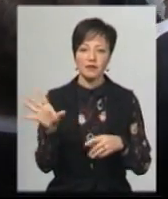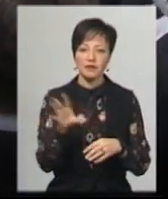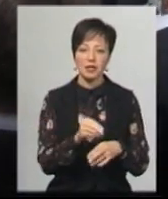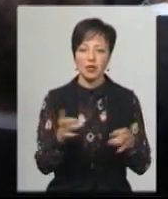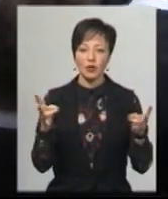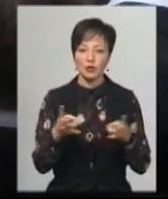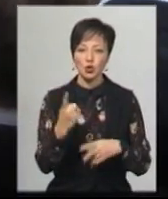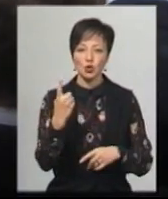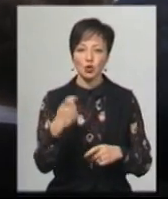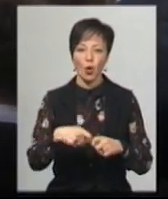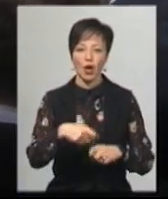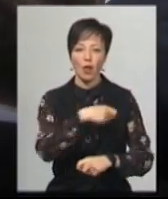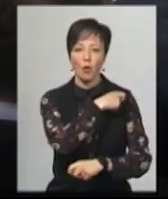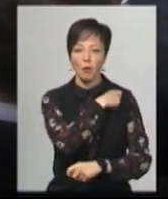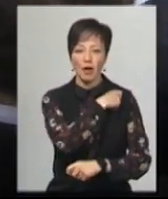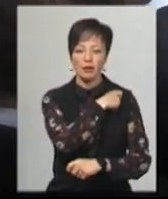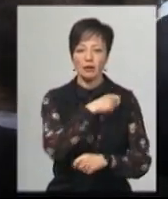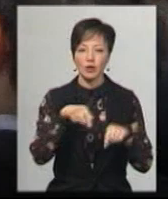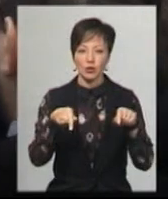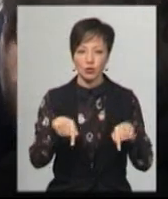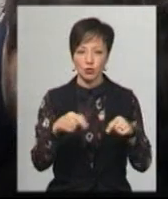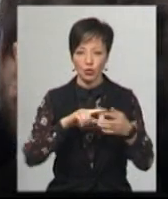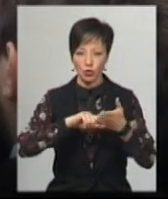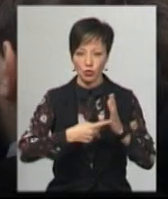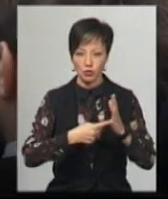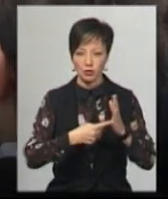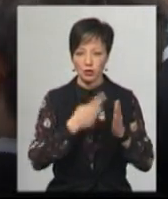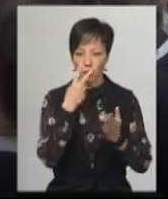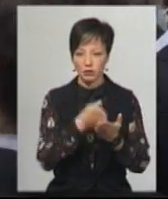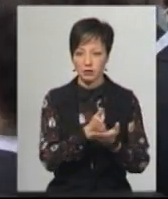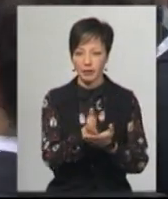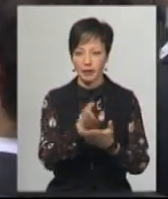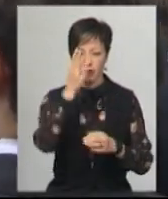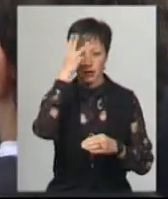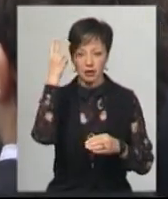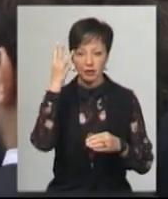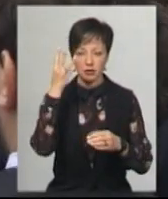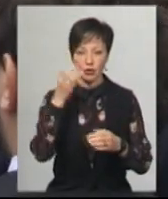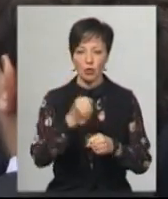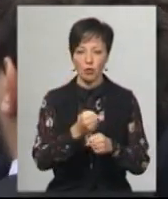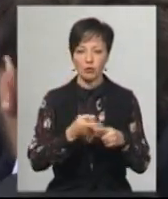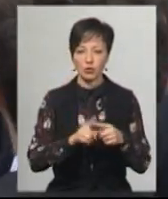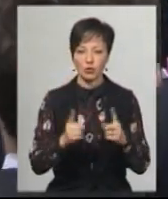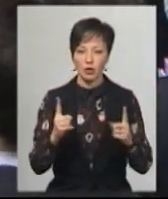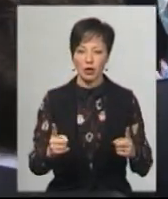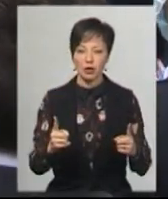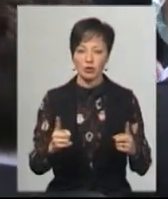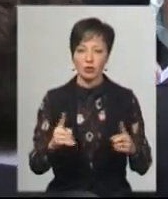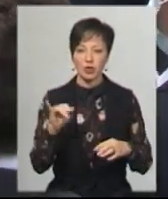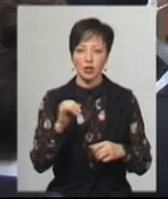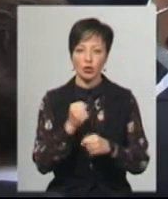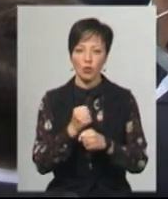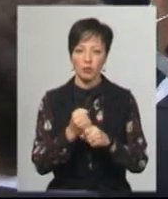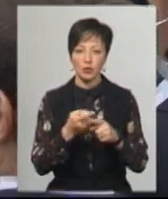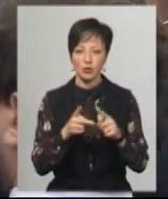100 кілометрів. Ми знаходимося тут, це окружне місто Хмельницьке, робимо цю ділянку. І робимо